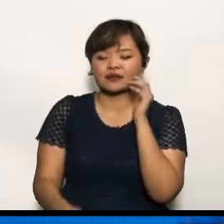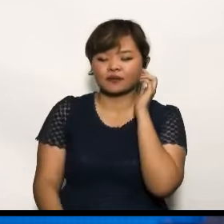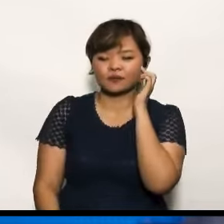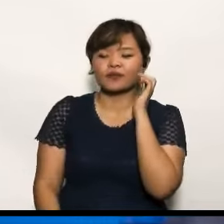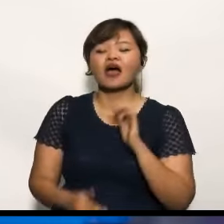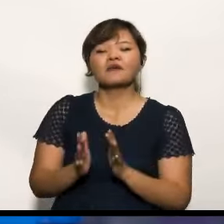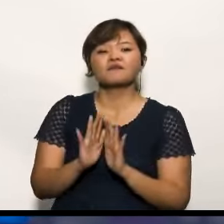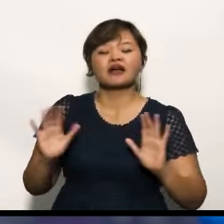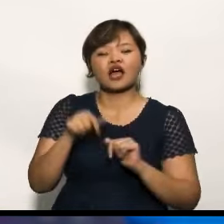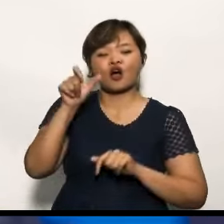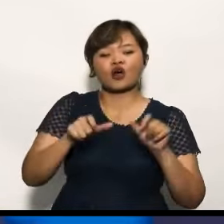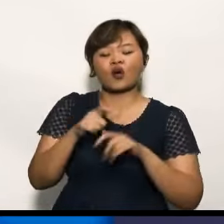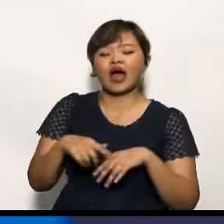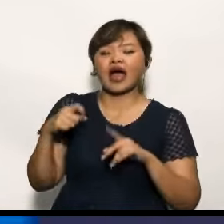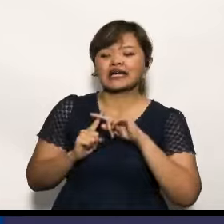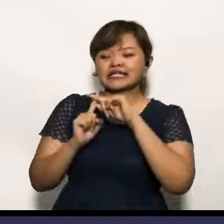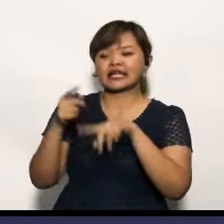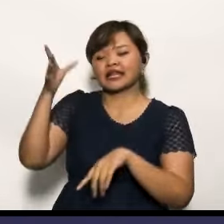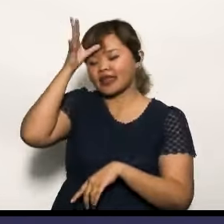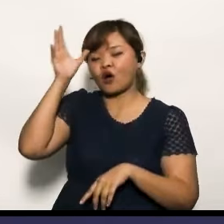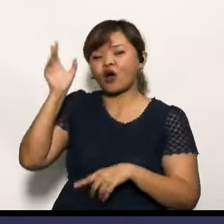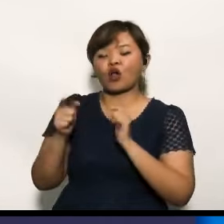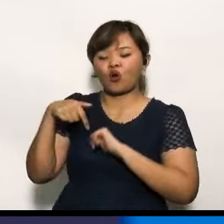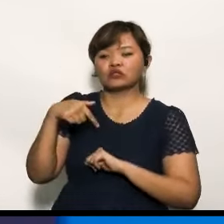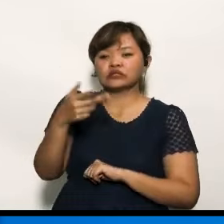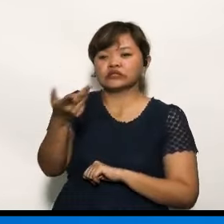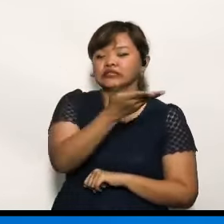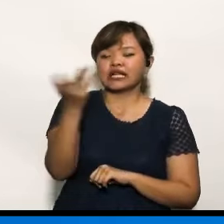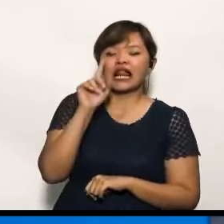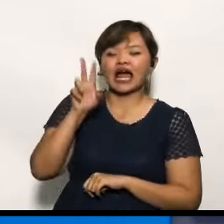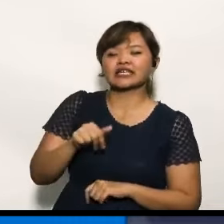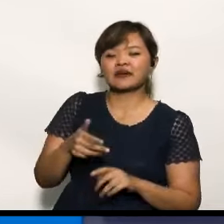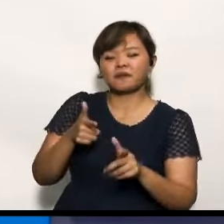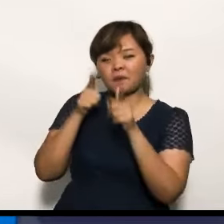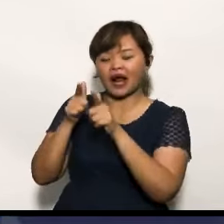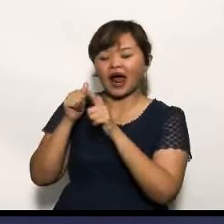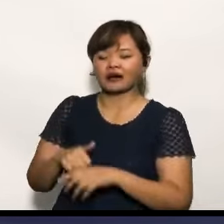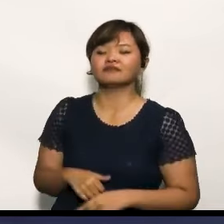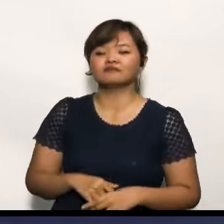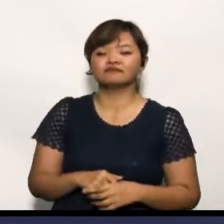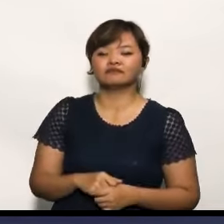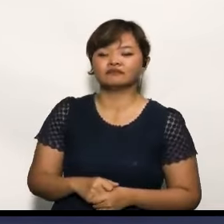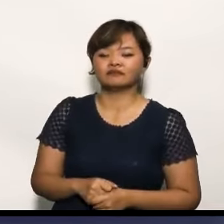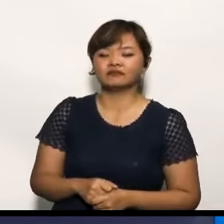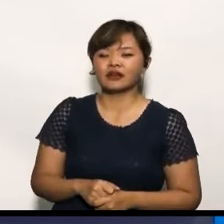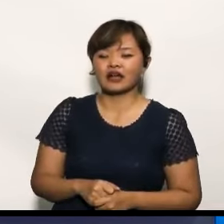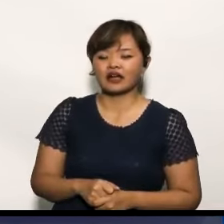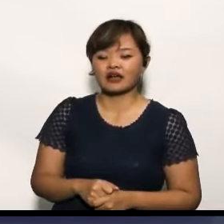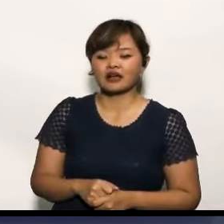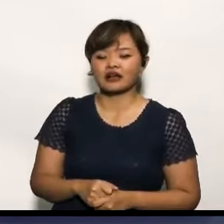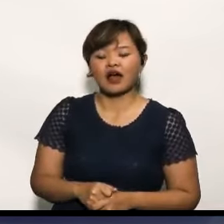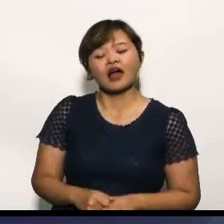orang Kristen gak tahu kalau dia gak lagi berperang. Dia dipanggil saat ini, the call is no longer to